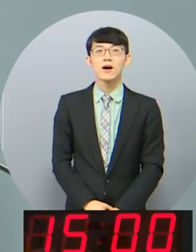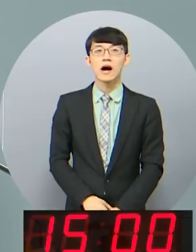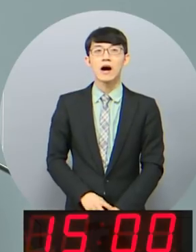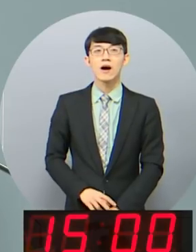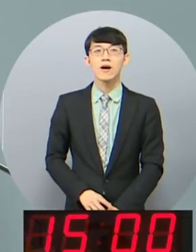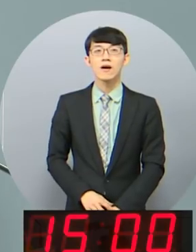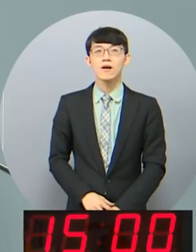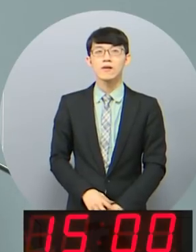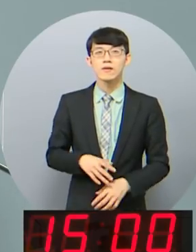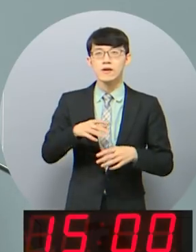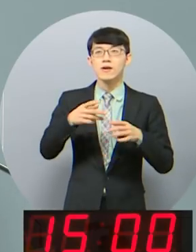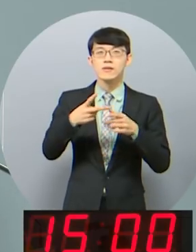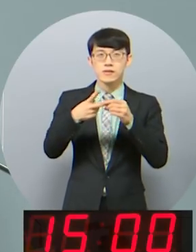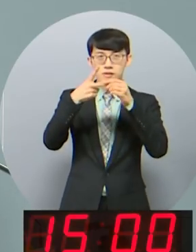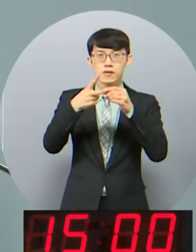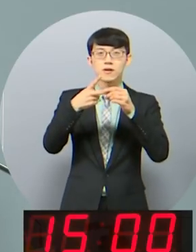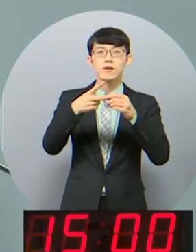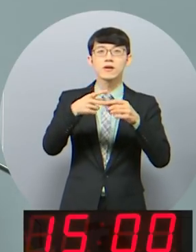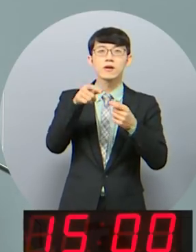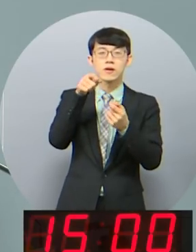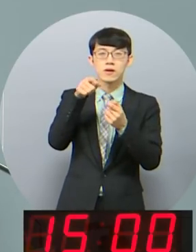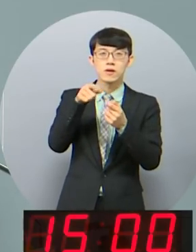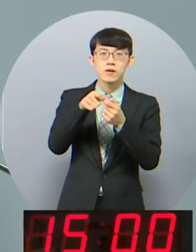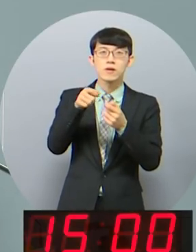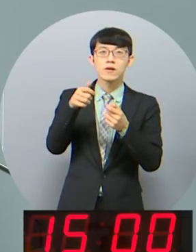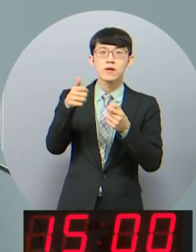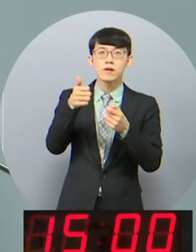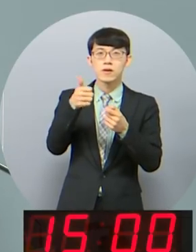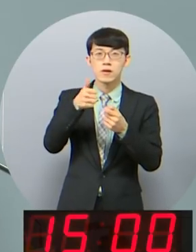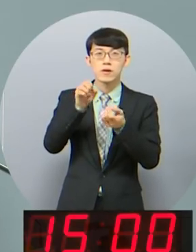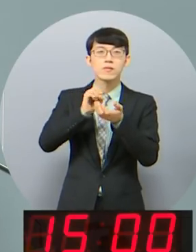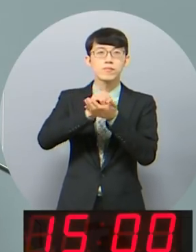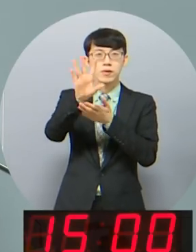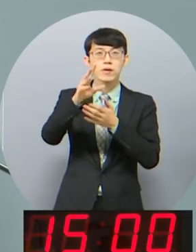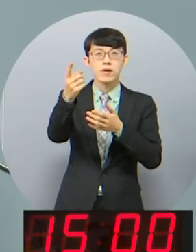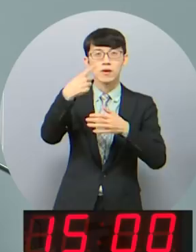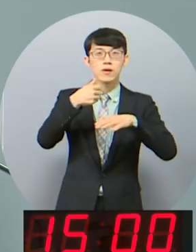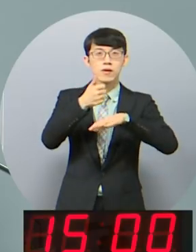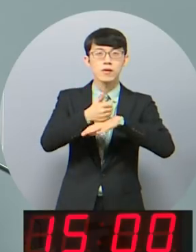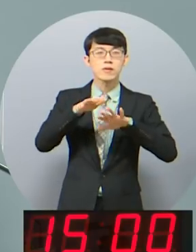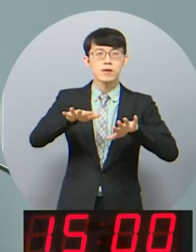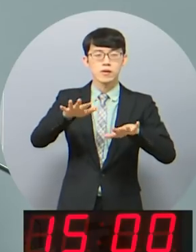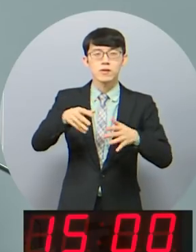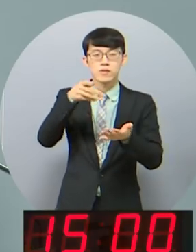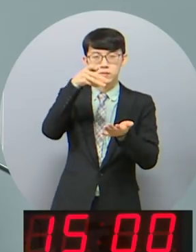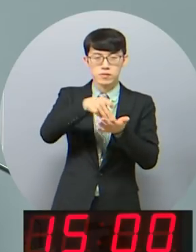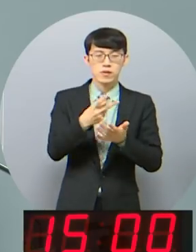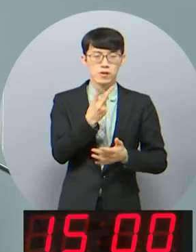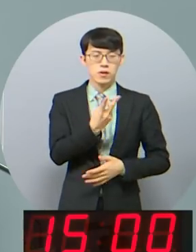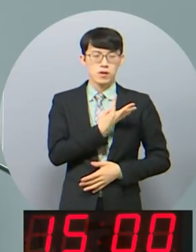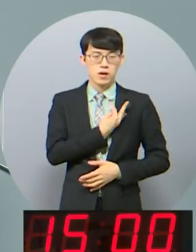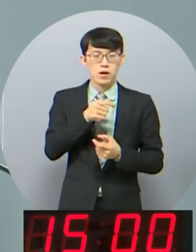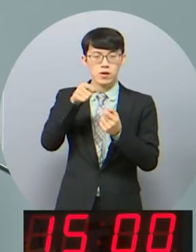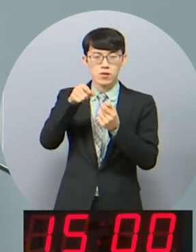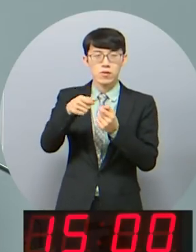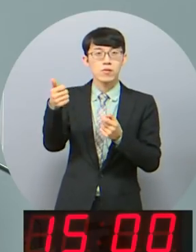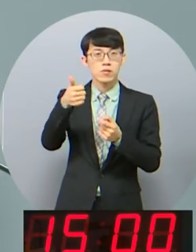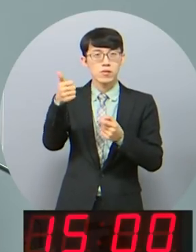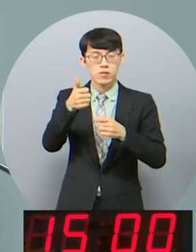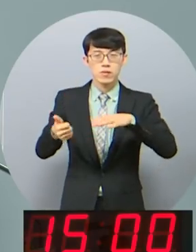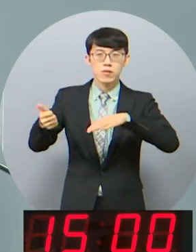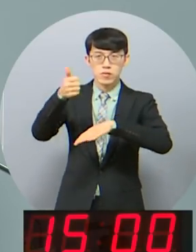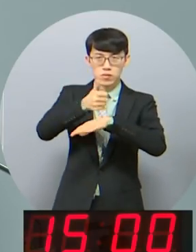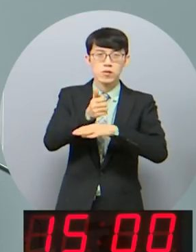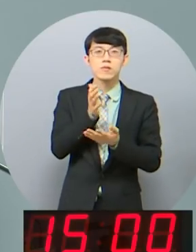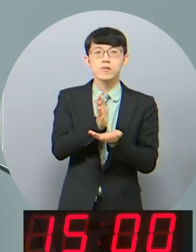唱名。现在请第二位登记二号候选人吕金鸿先生上台发表